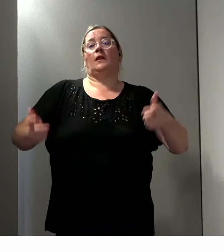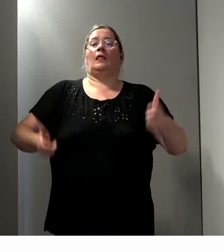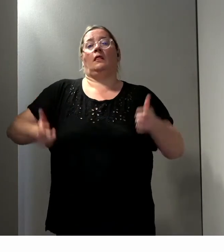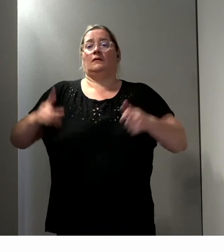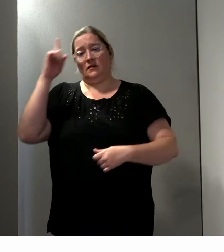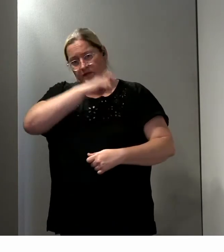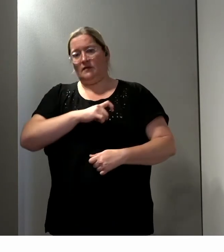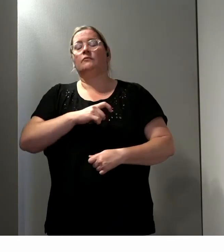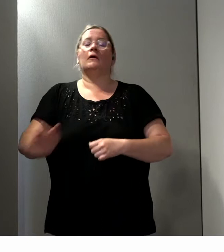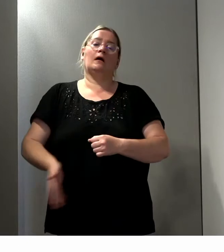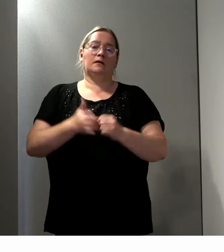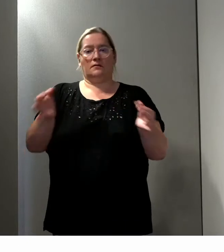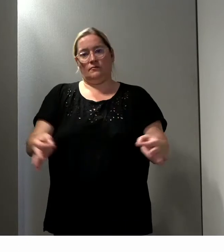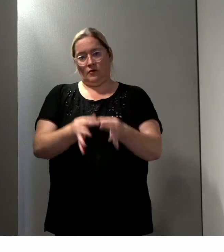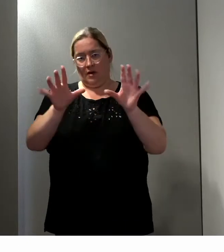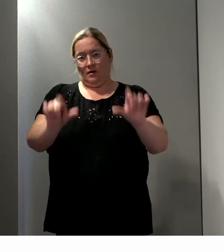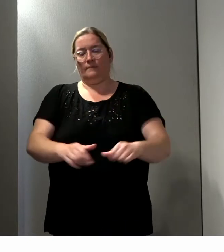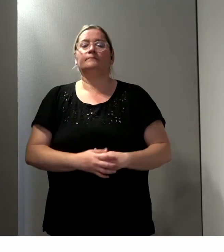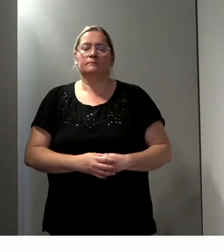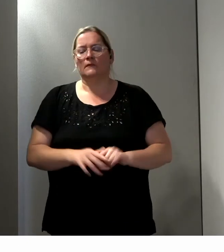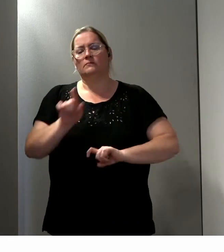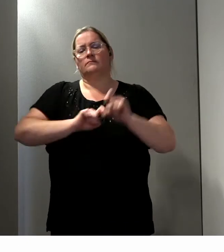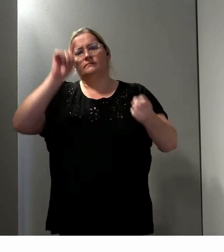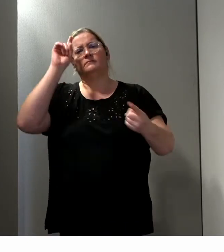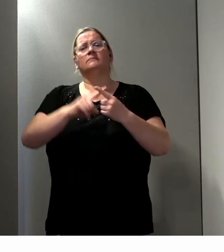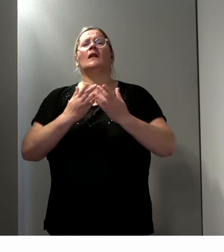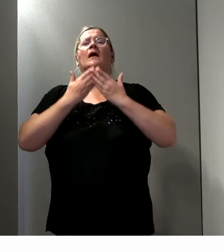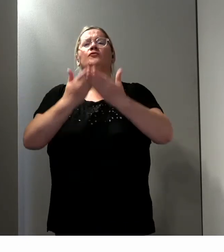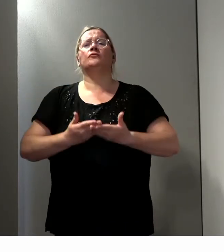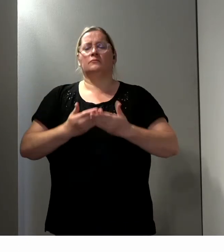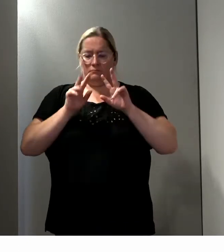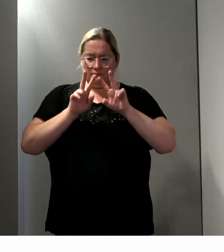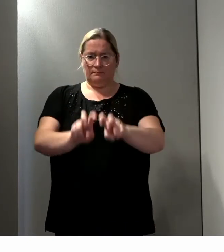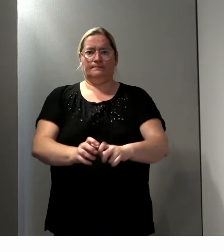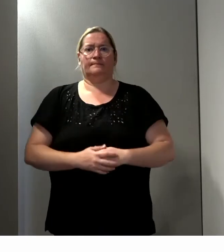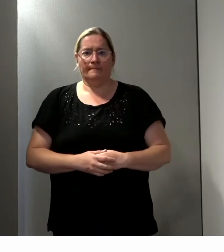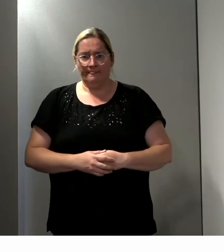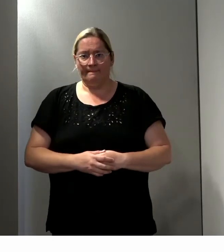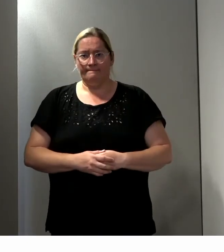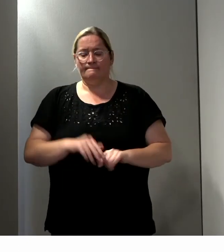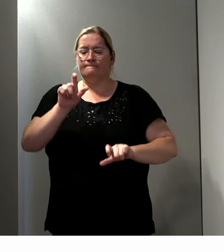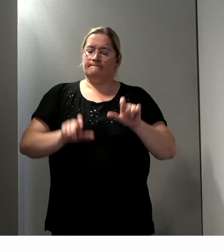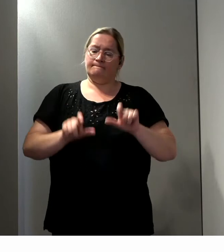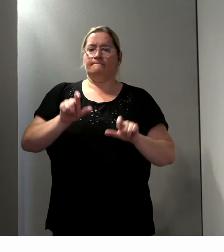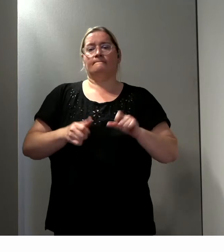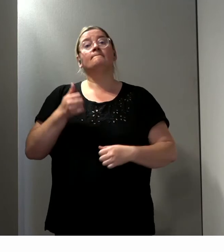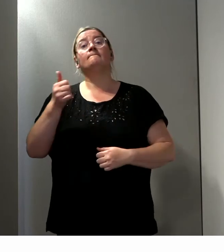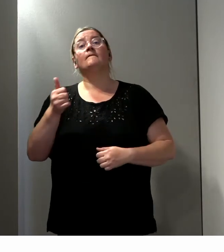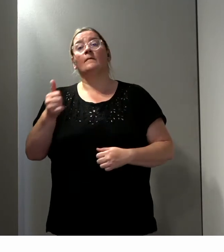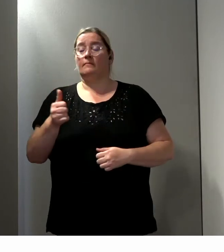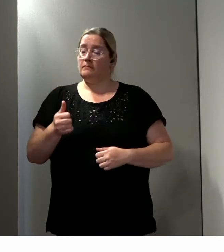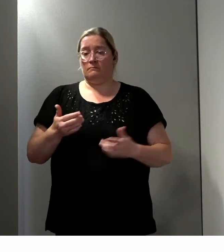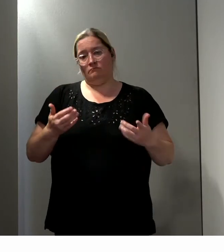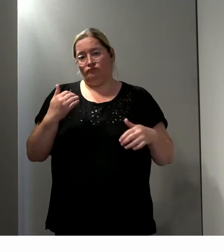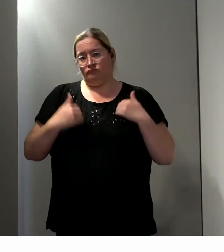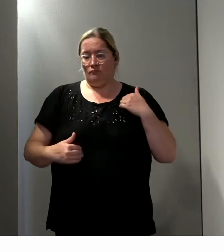cette étude. Il avait été mis en évidence que les entreprises qui avaient été créées par des personnes bénéficiaires de l'obligation